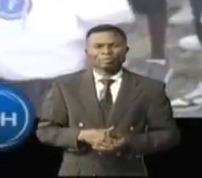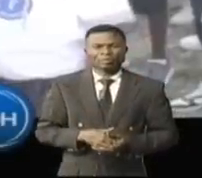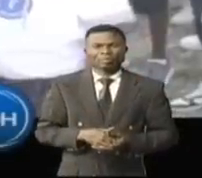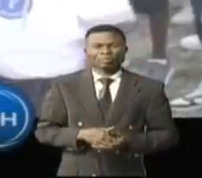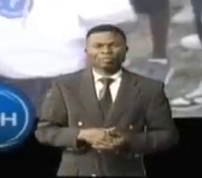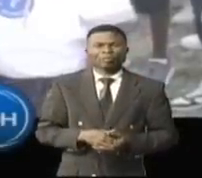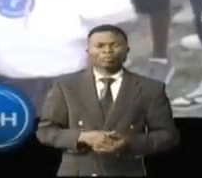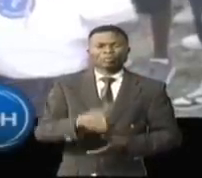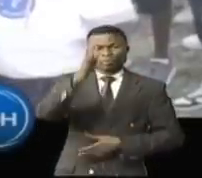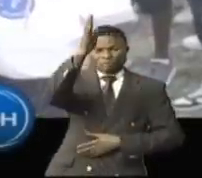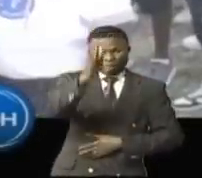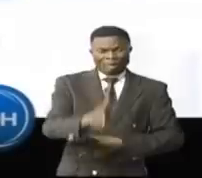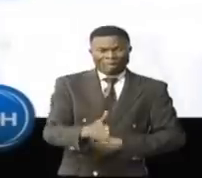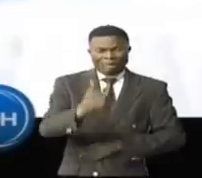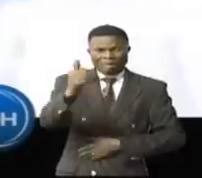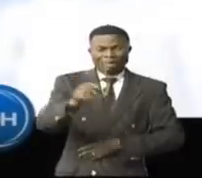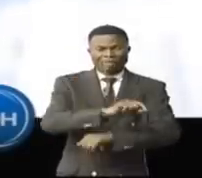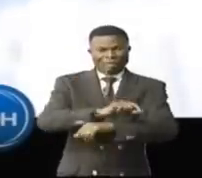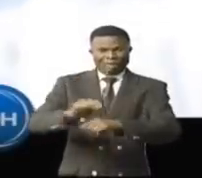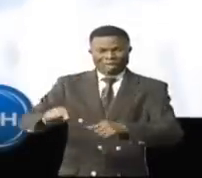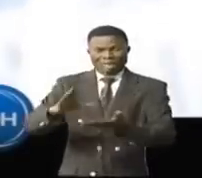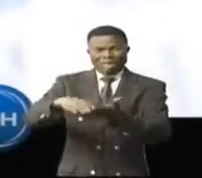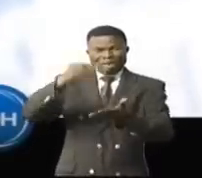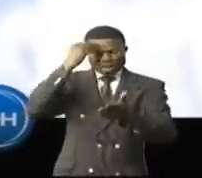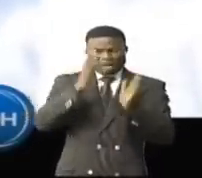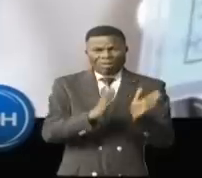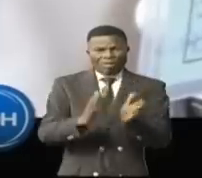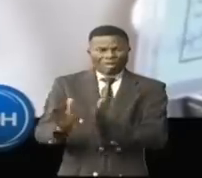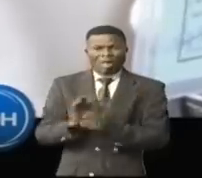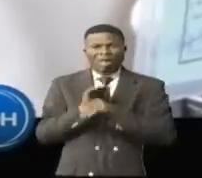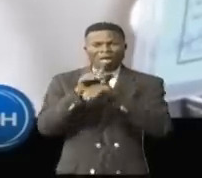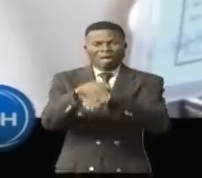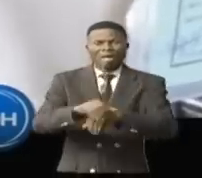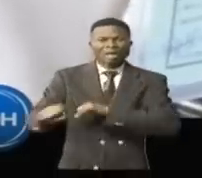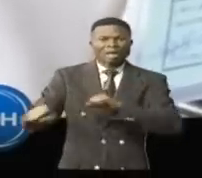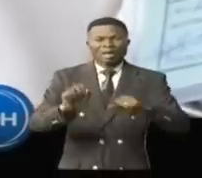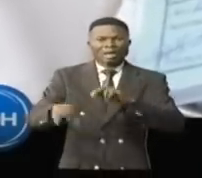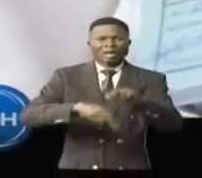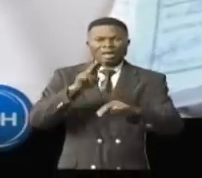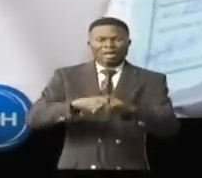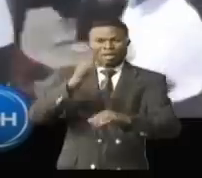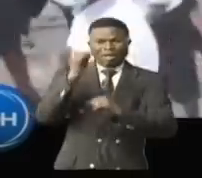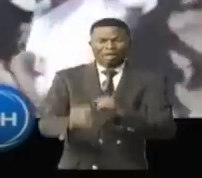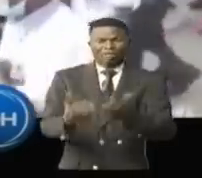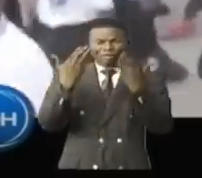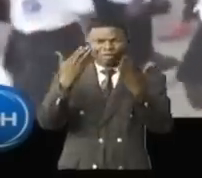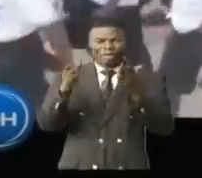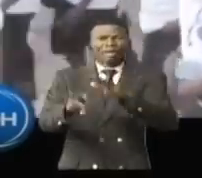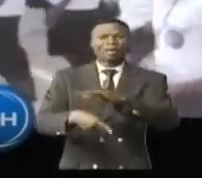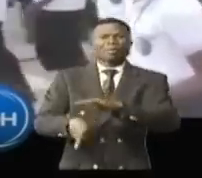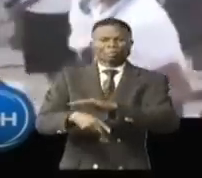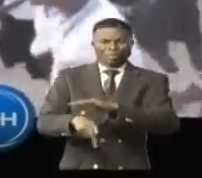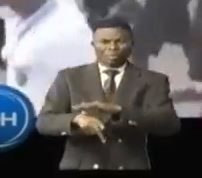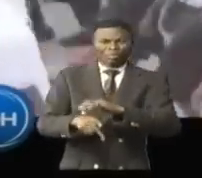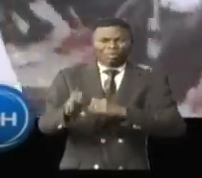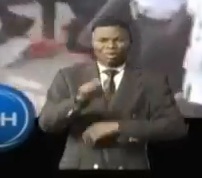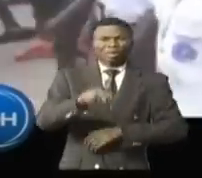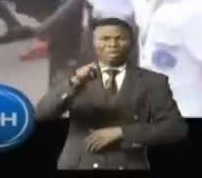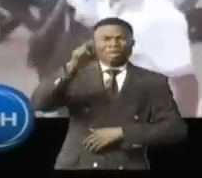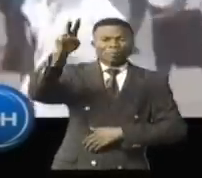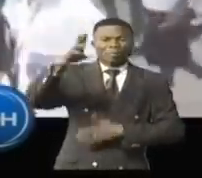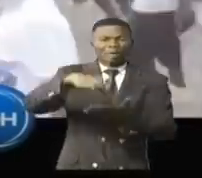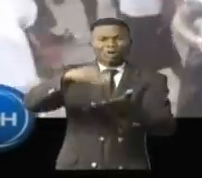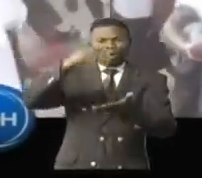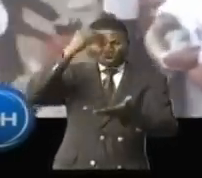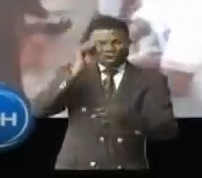Alignés devant les salles de classe, ces élèves s'apprêtent à affronter l'examen national des fins d'études primaires. Plus de 2 millions de